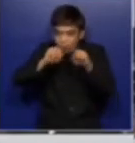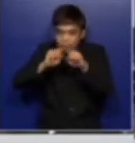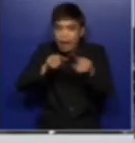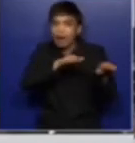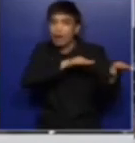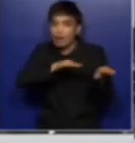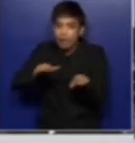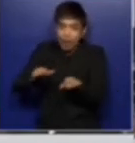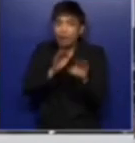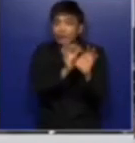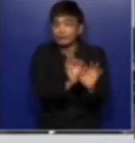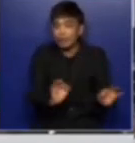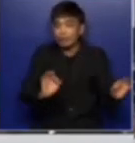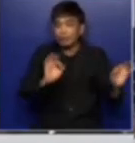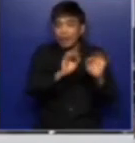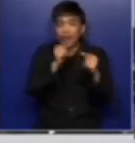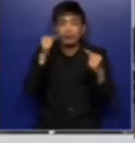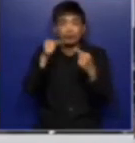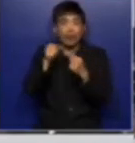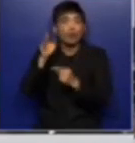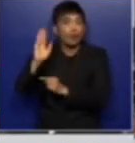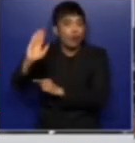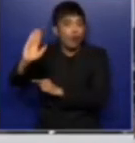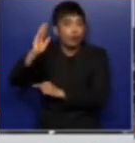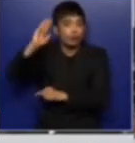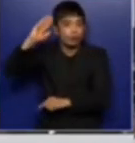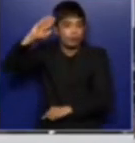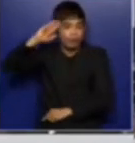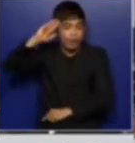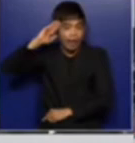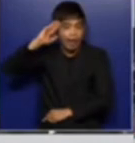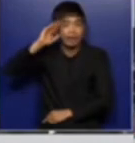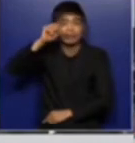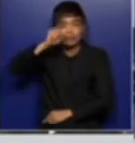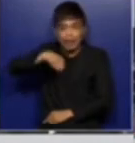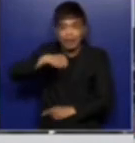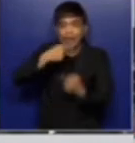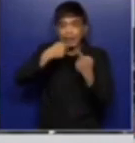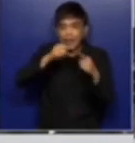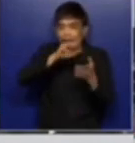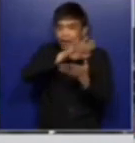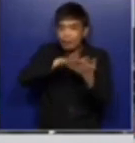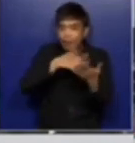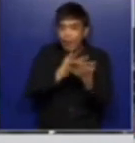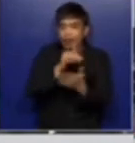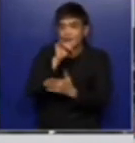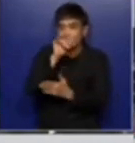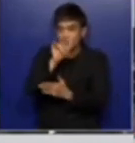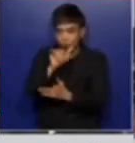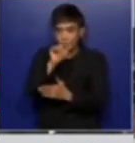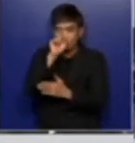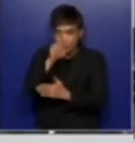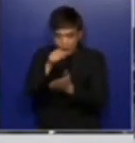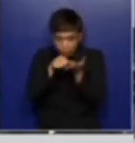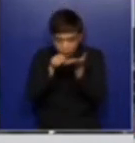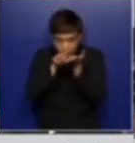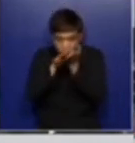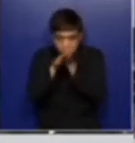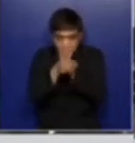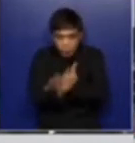จำเป็นสำหรับกองทัพแต่ก็ควรปรับยุทธศาสตร์ให้เข้ากับสถานการณ์ของบ้านเมือง